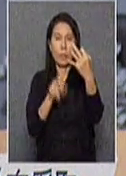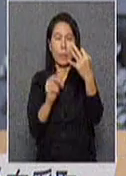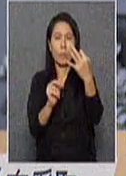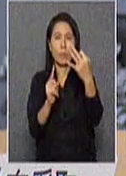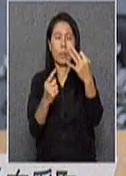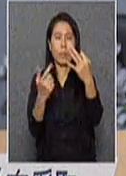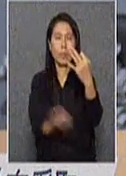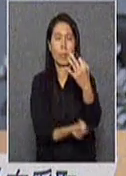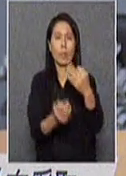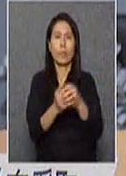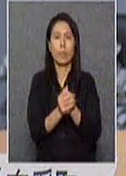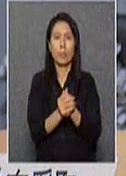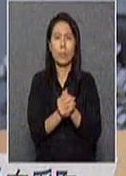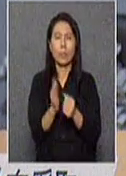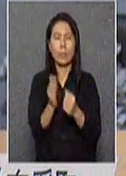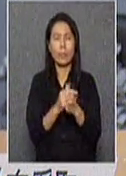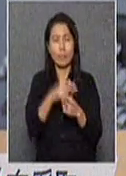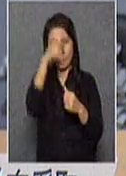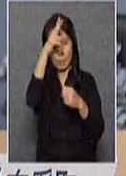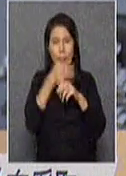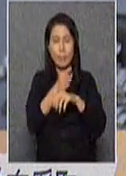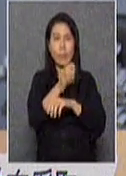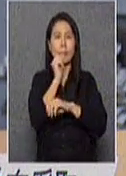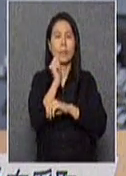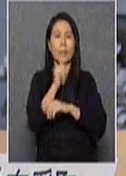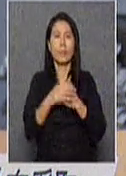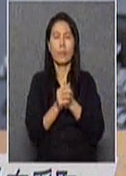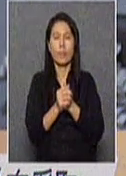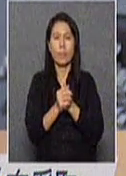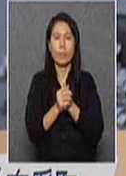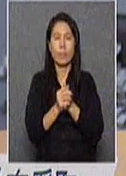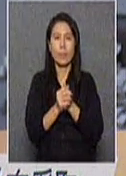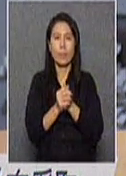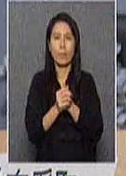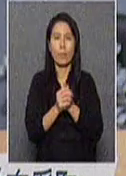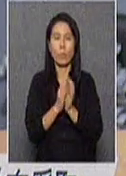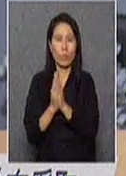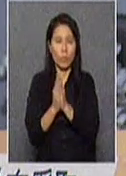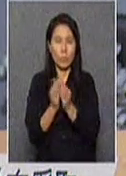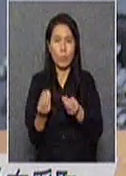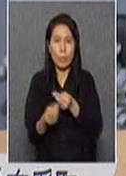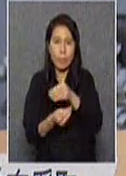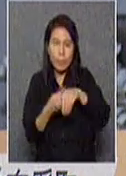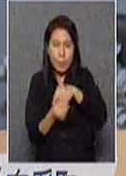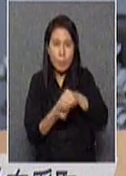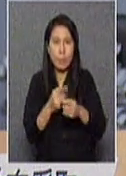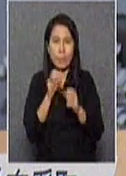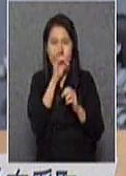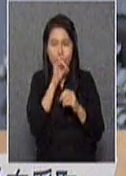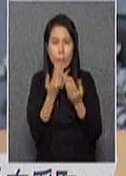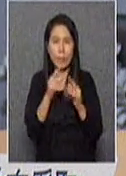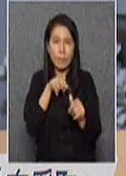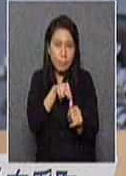3710萬元，大約相當於社會福利署就倫理資源幼兒照顧計劃